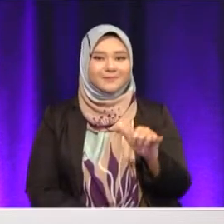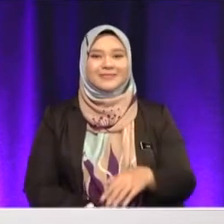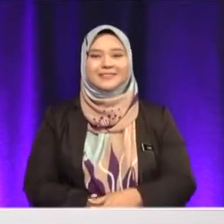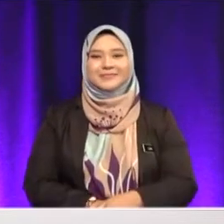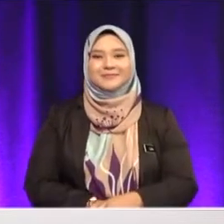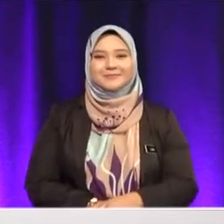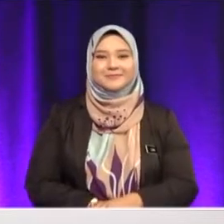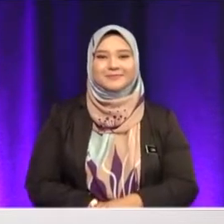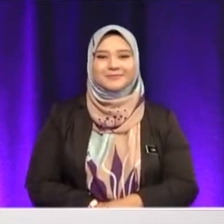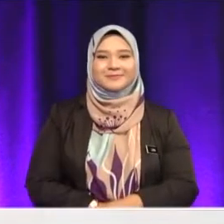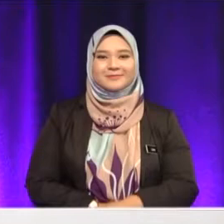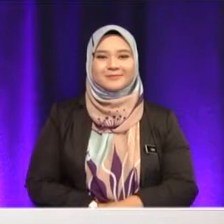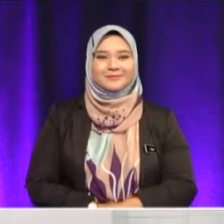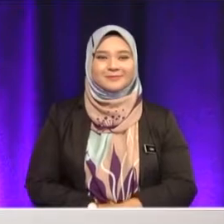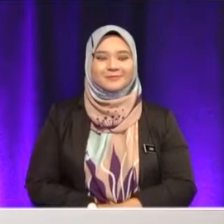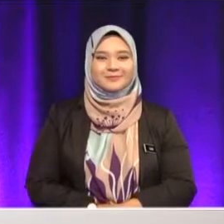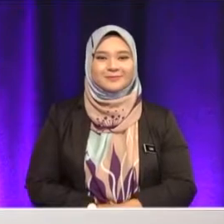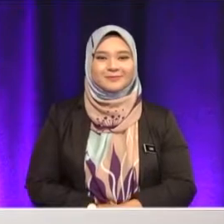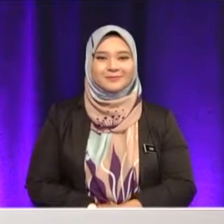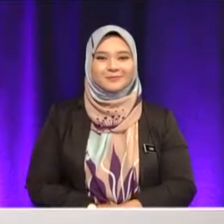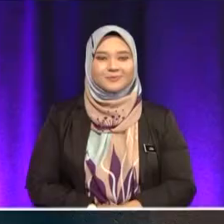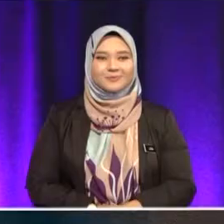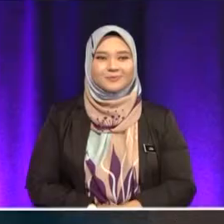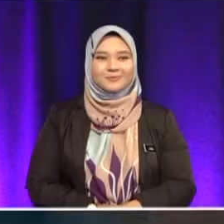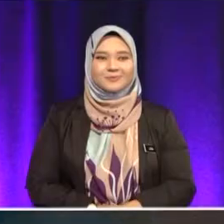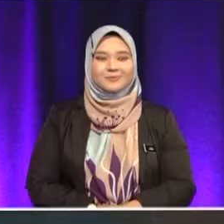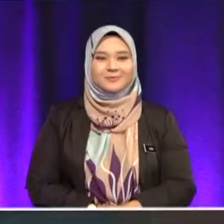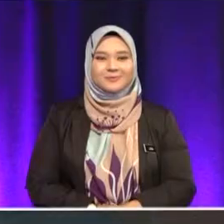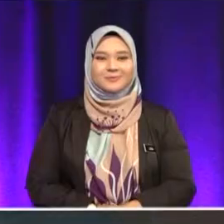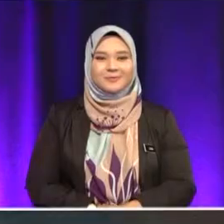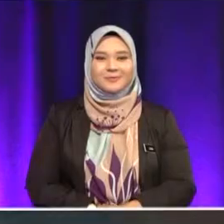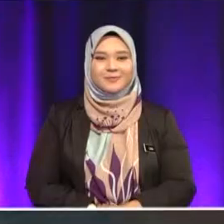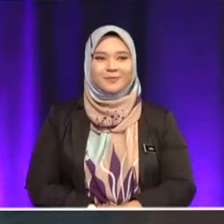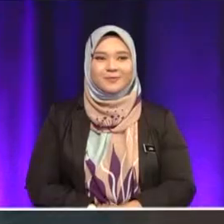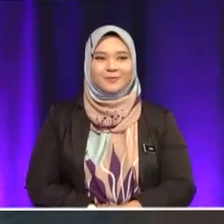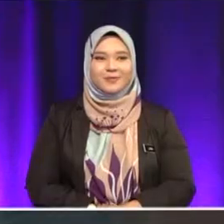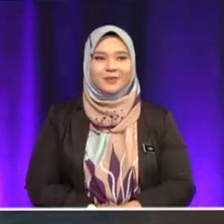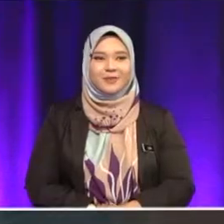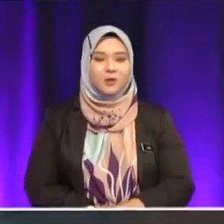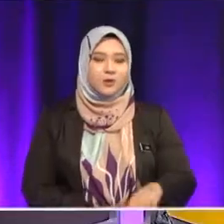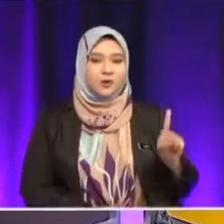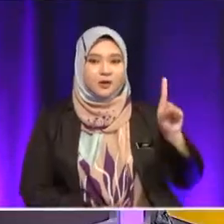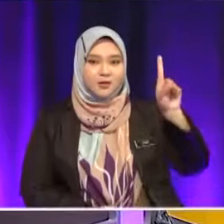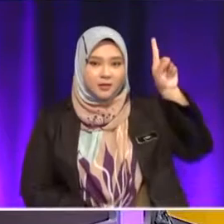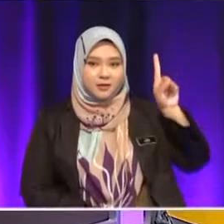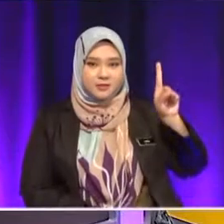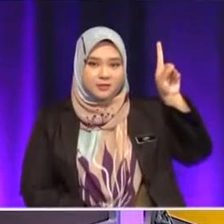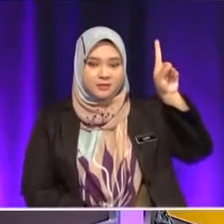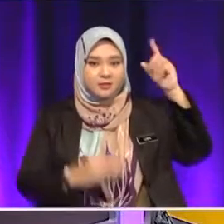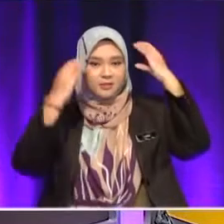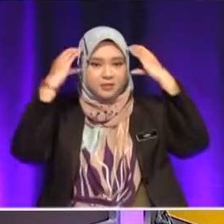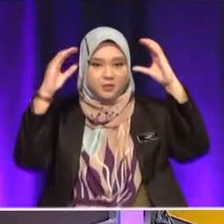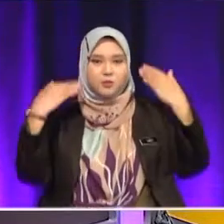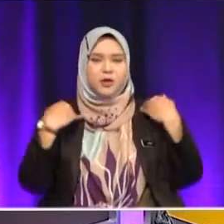104105 Baiklah ya jadi kali Ivan Tengok nih Cikgu dah highlight ataupun bulat kan gua guna